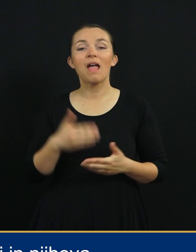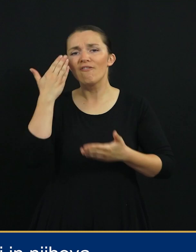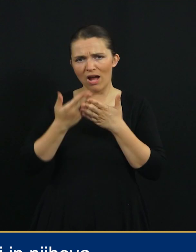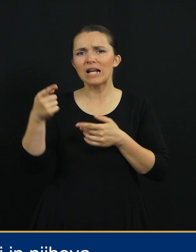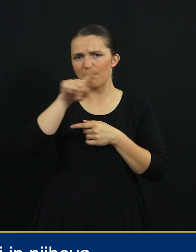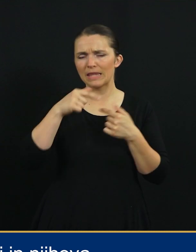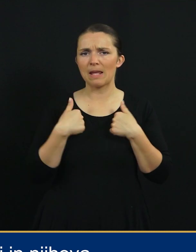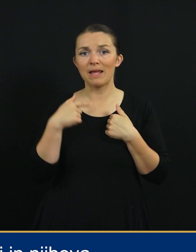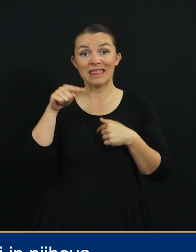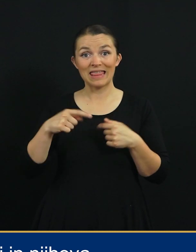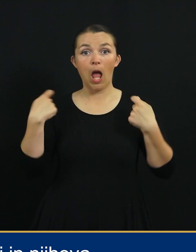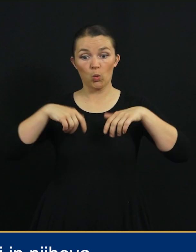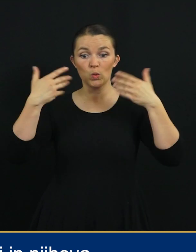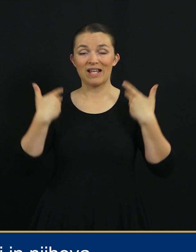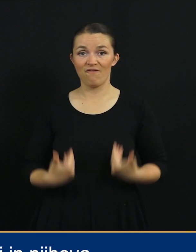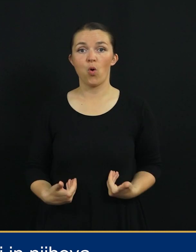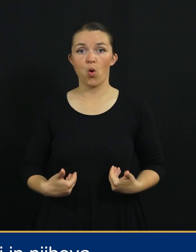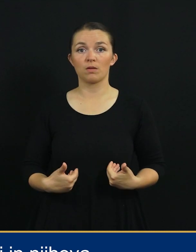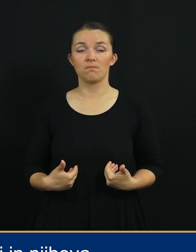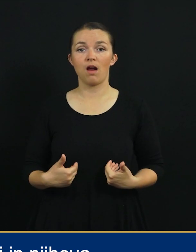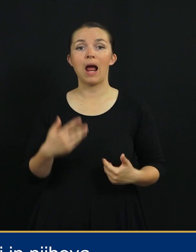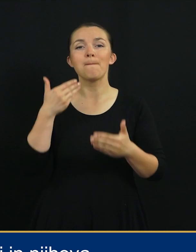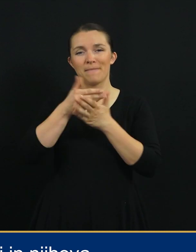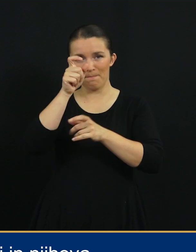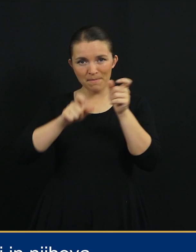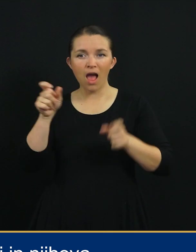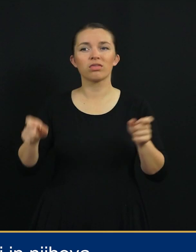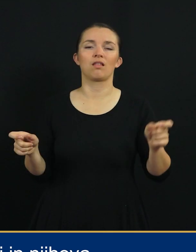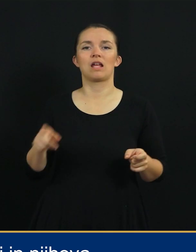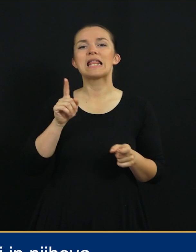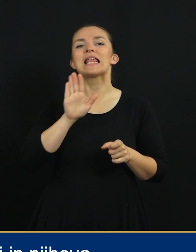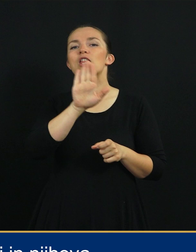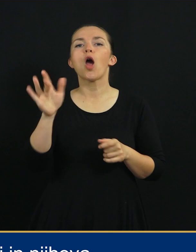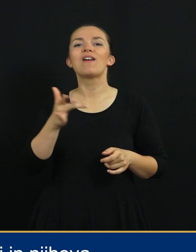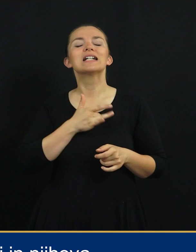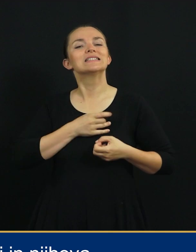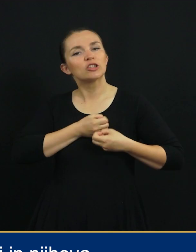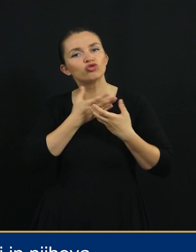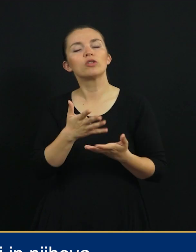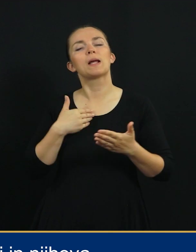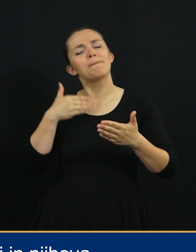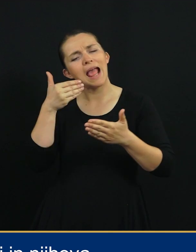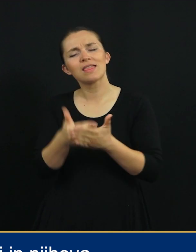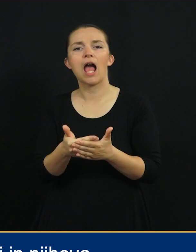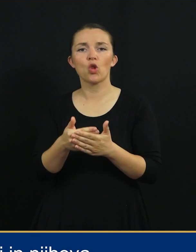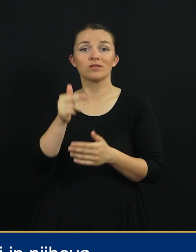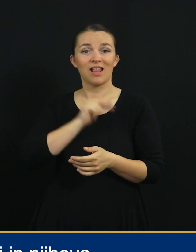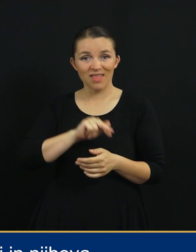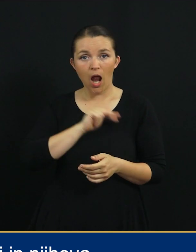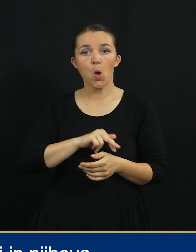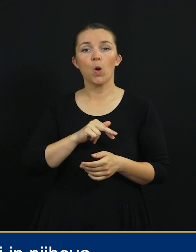Verjemite mi, ta uniforma, ti pripadniki in njihova srčnost ter predanost